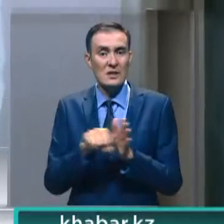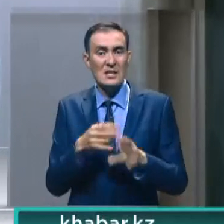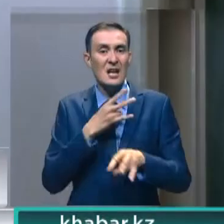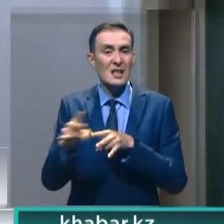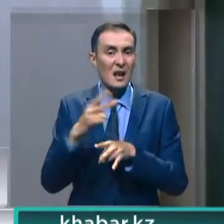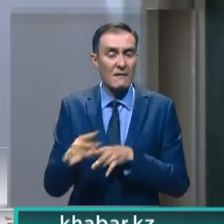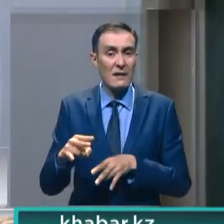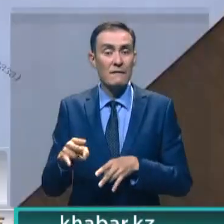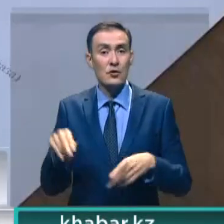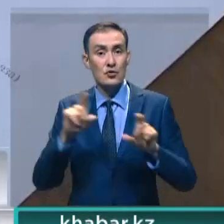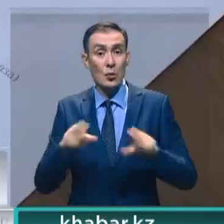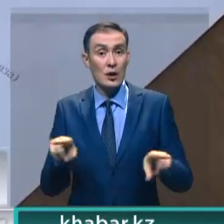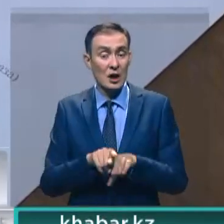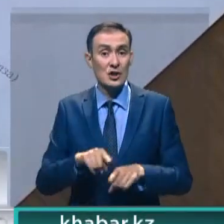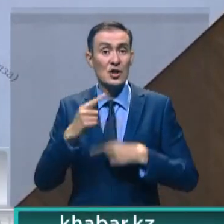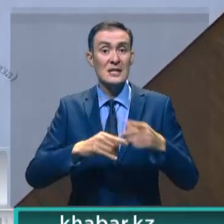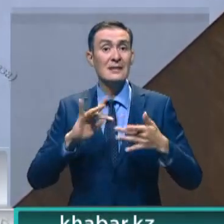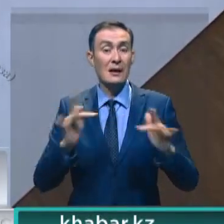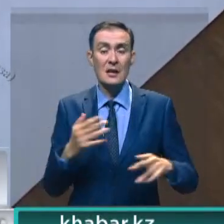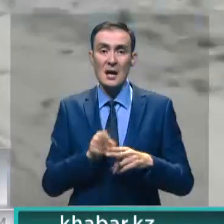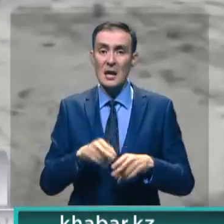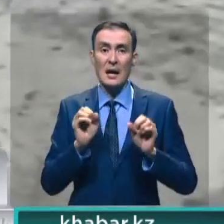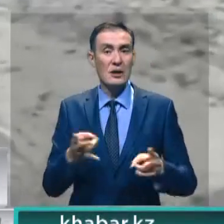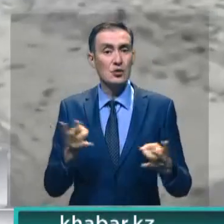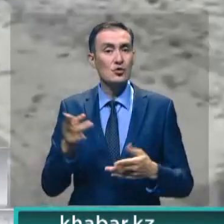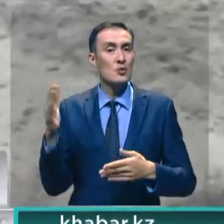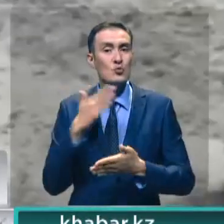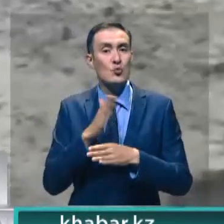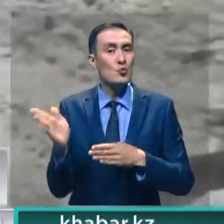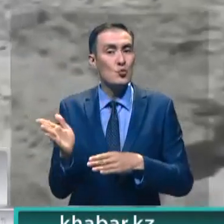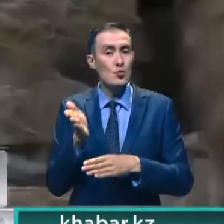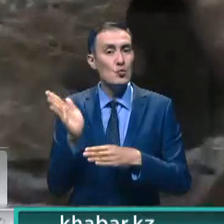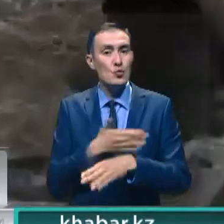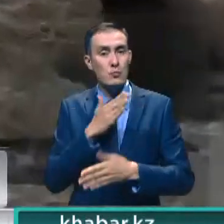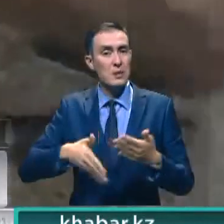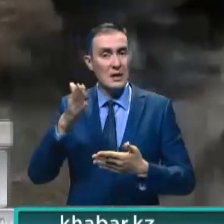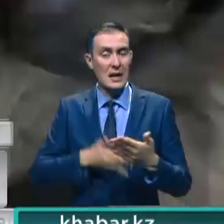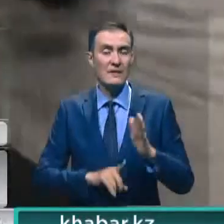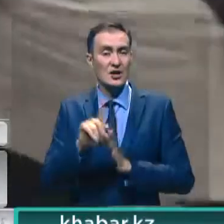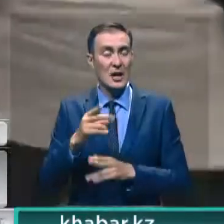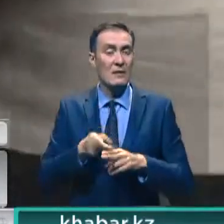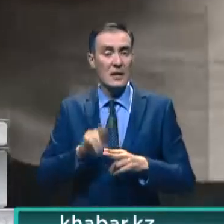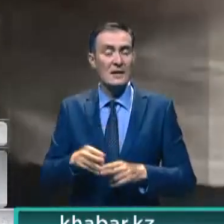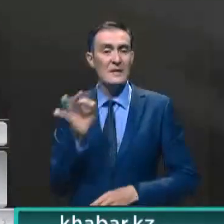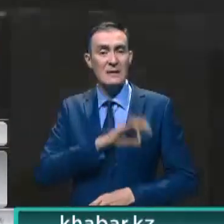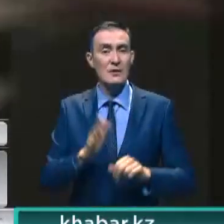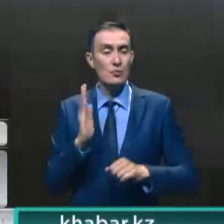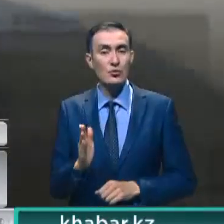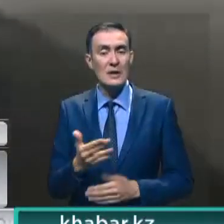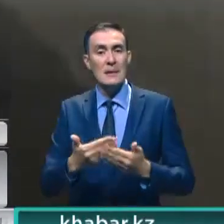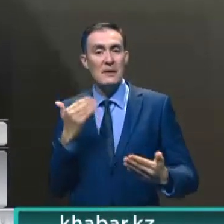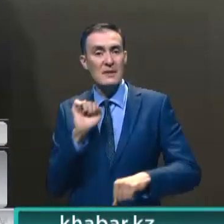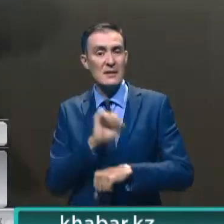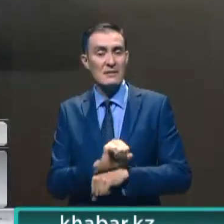травли, как в реальной жизни, так и виртуальной. Эту опасность надо искоренить еще на самой начальной стадии. Здесь самыми эффективными будут